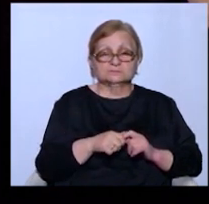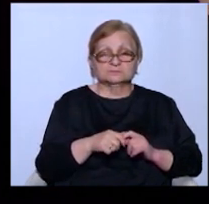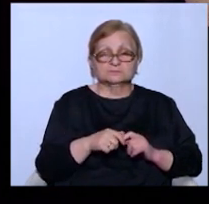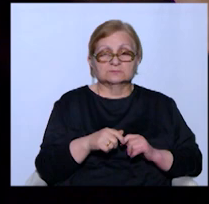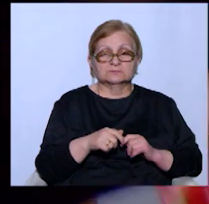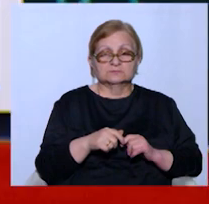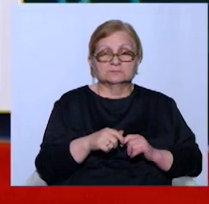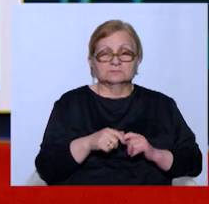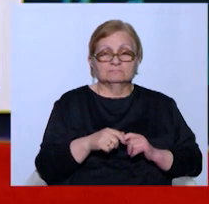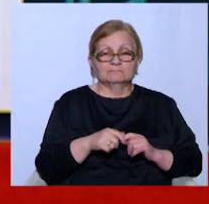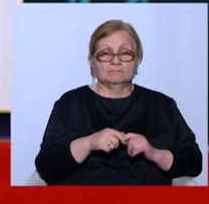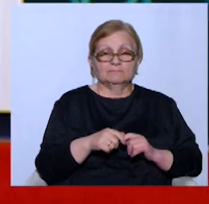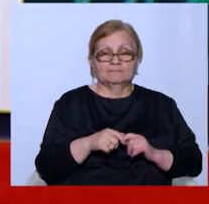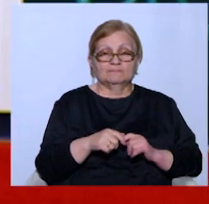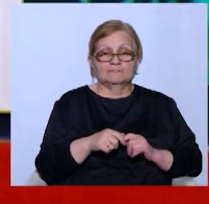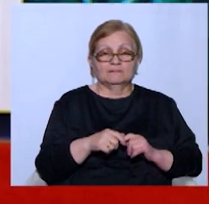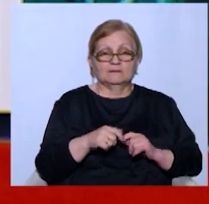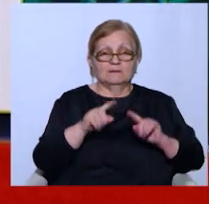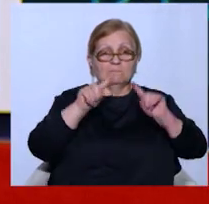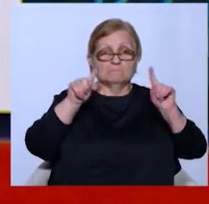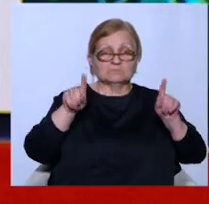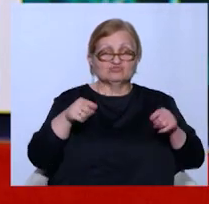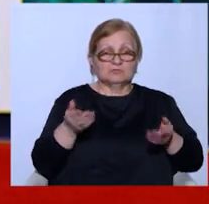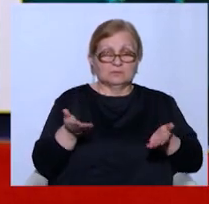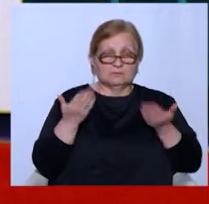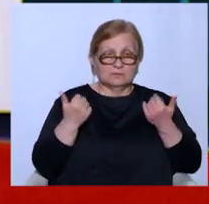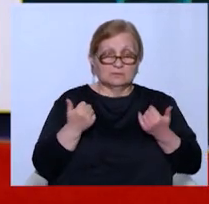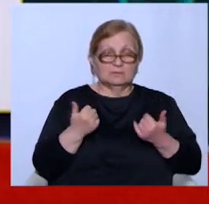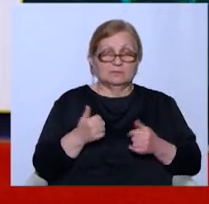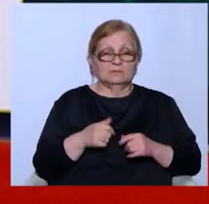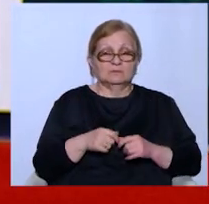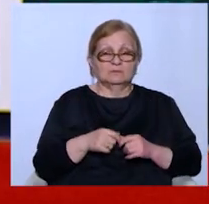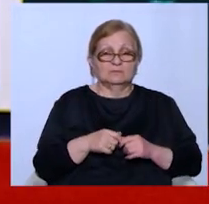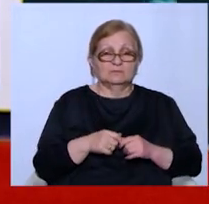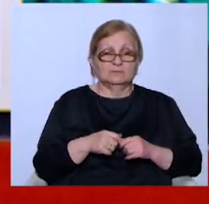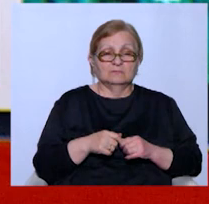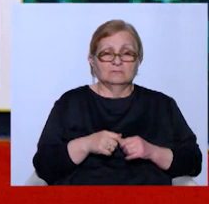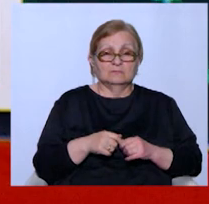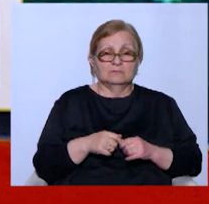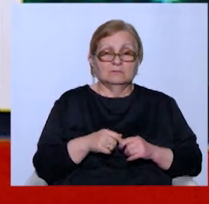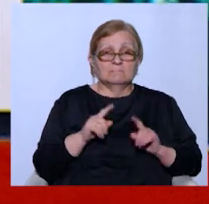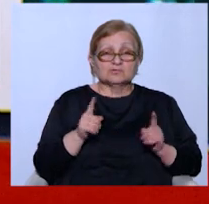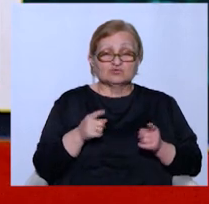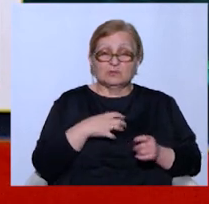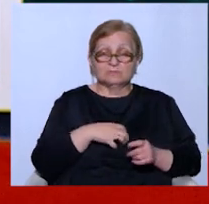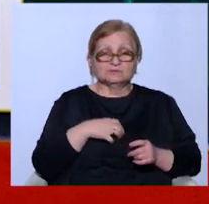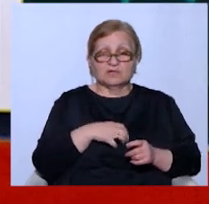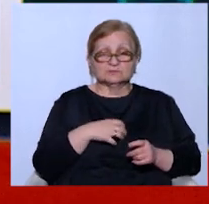უდრის x. ხო? გავხსნათ ფრჩილები, რატომ არის ფრჩილების გახსნა ესეთი მნიშვნელობა და რა გვექნება?